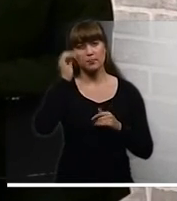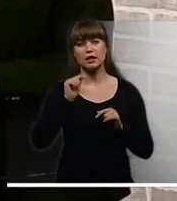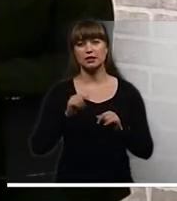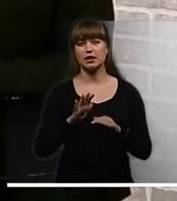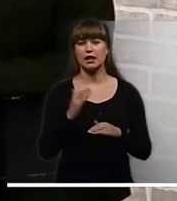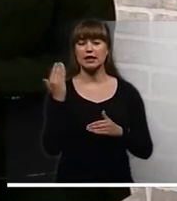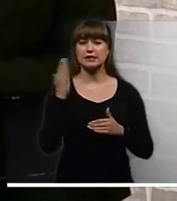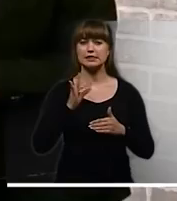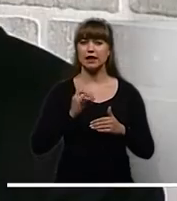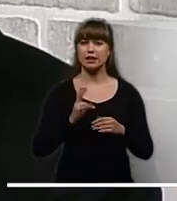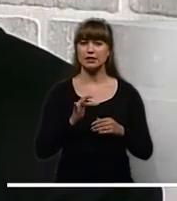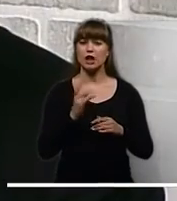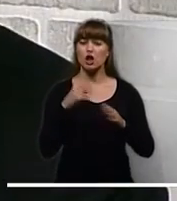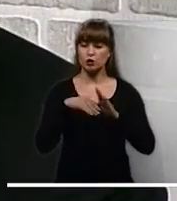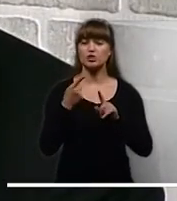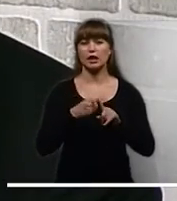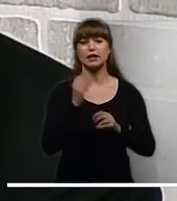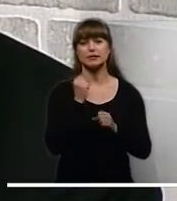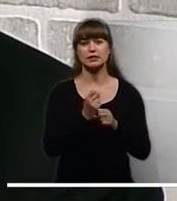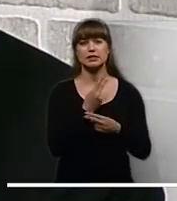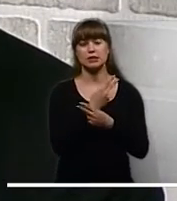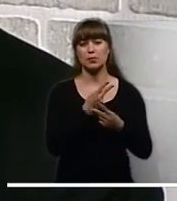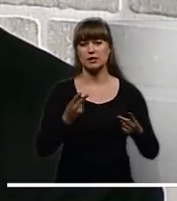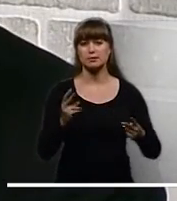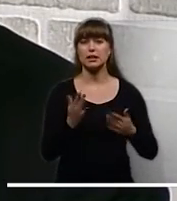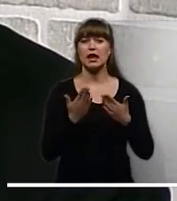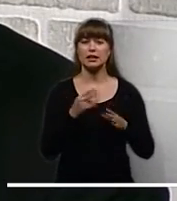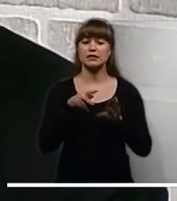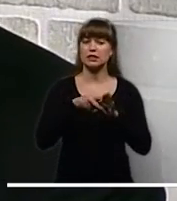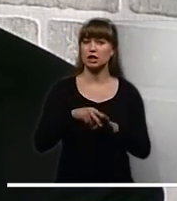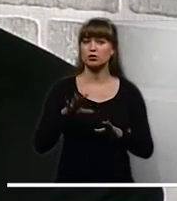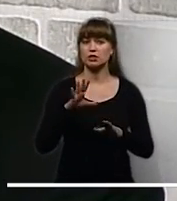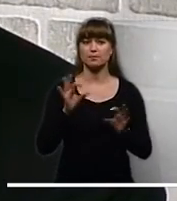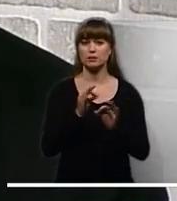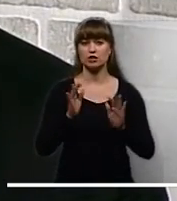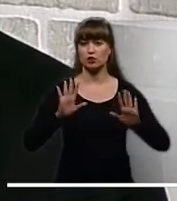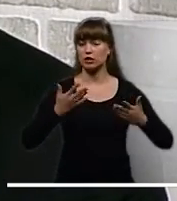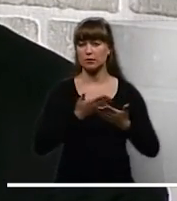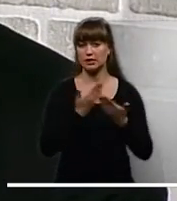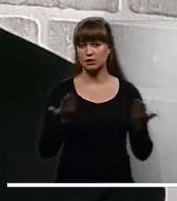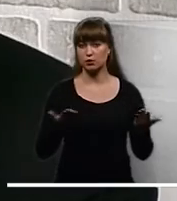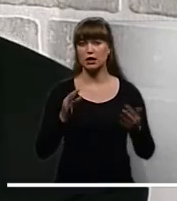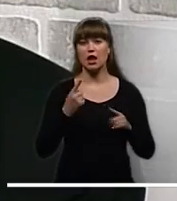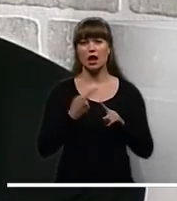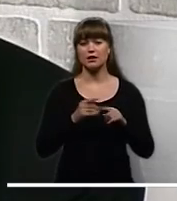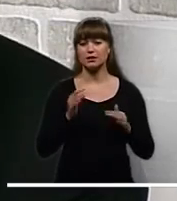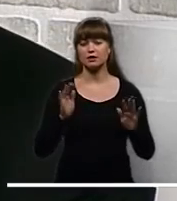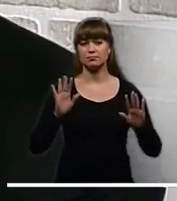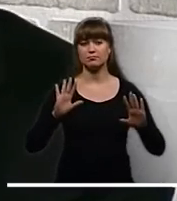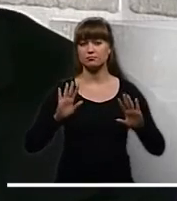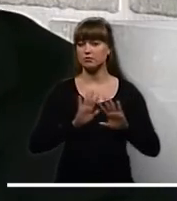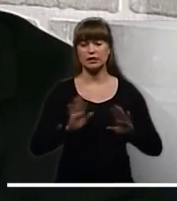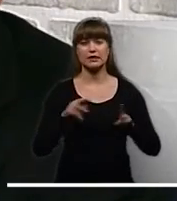тест велоэргометрии, как раз лучше это сделать и посмотреть. Если при нагрузке ничего не происходит, значит, мы скажем, знаете, это не